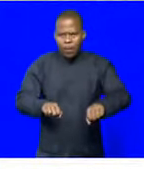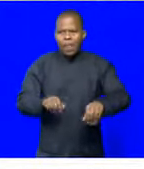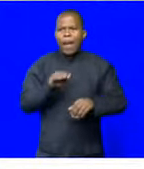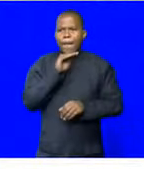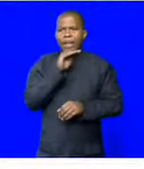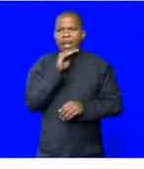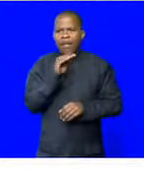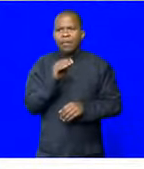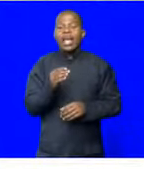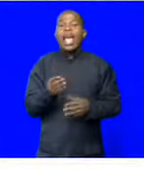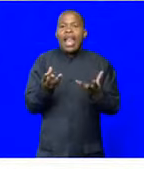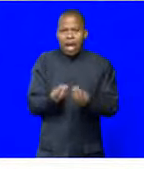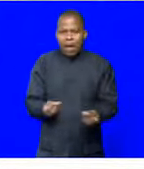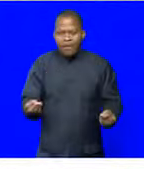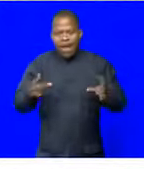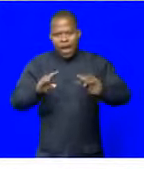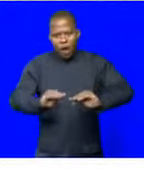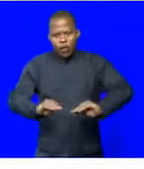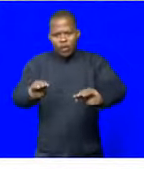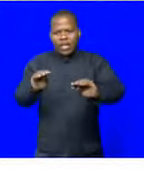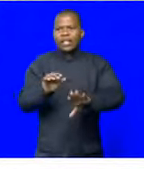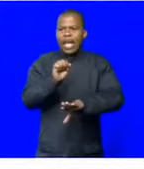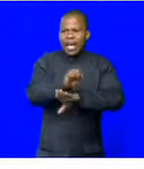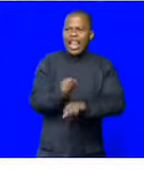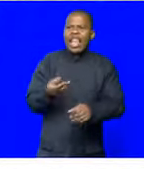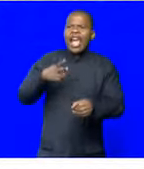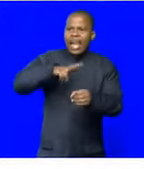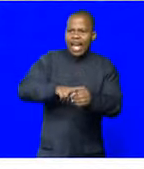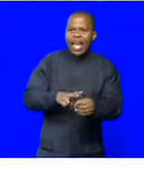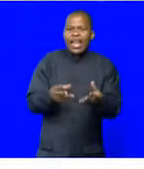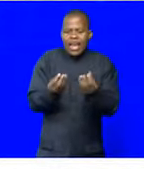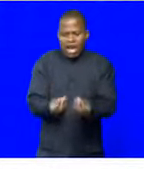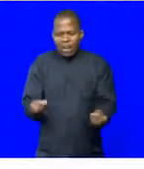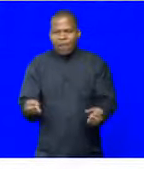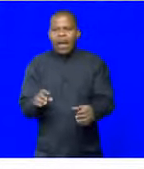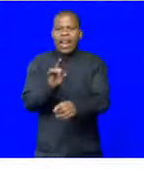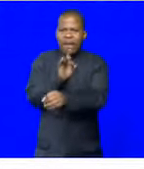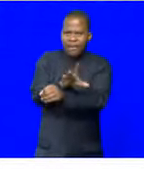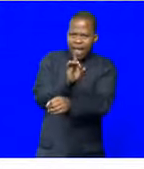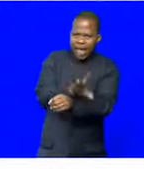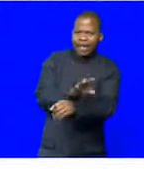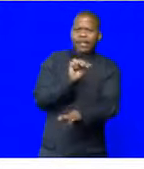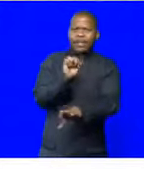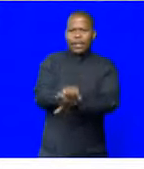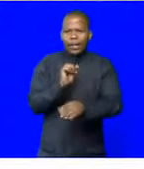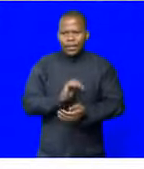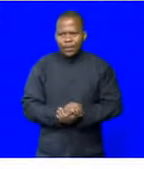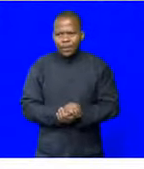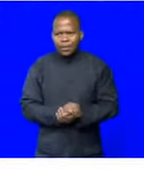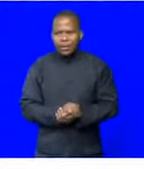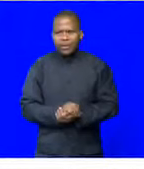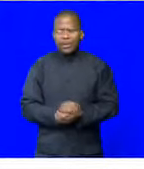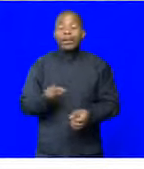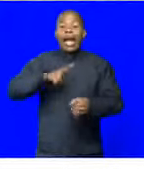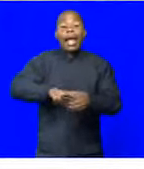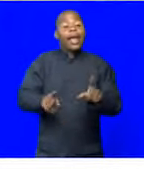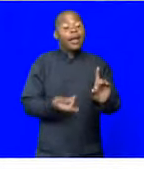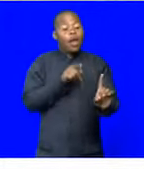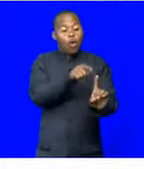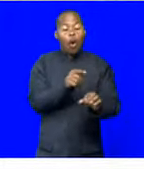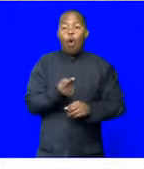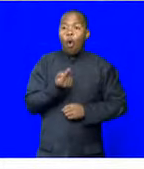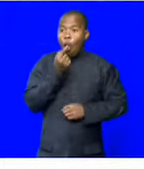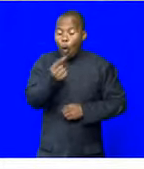ningakhona ukuthi educate abantu bana and also offer counseling nasikhanda ukuthi bakhona laba abahlubetekile ngwelichaza. Jengisile uthi lo